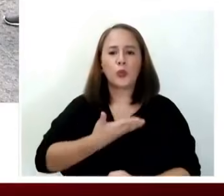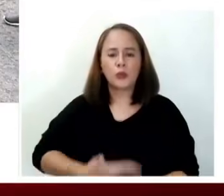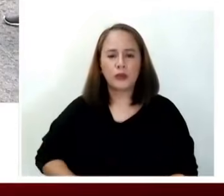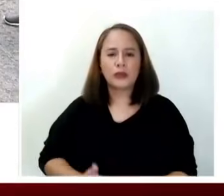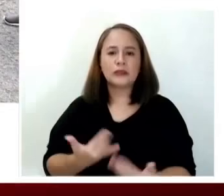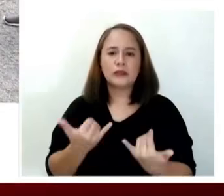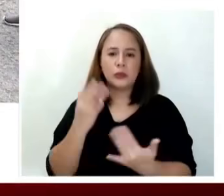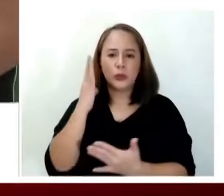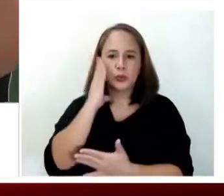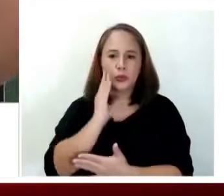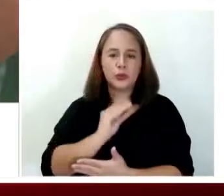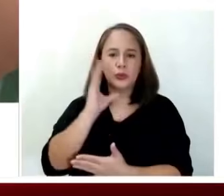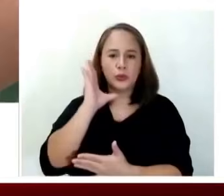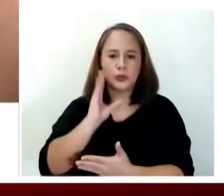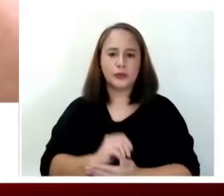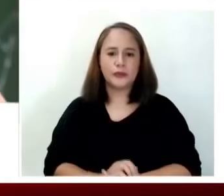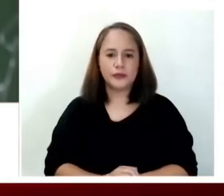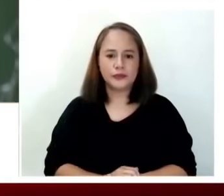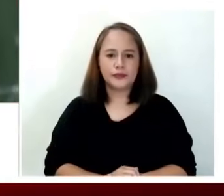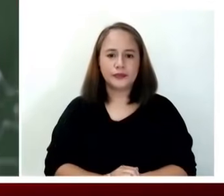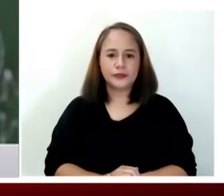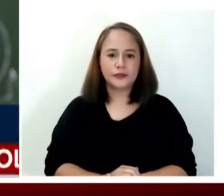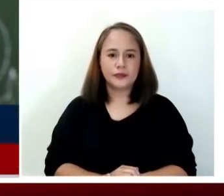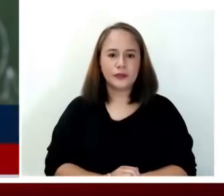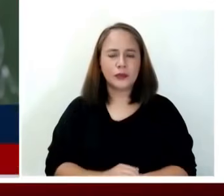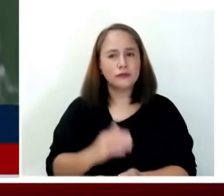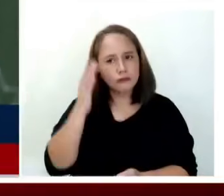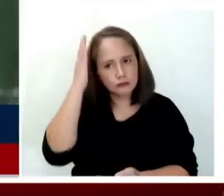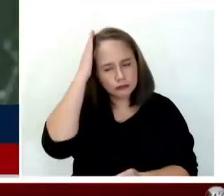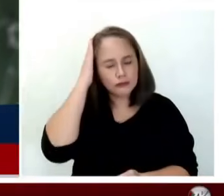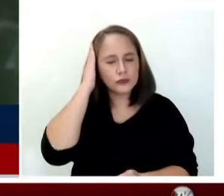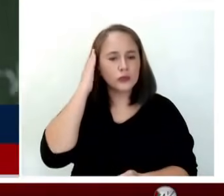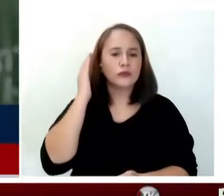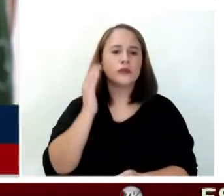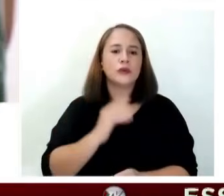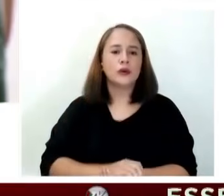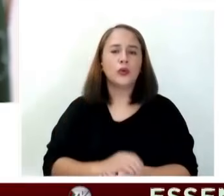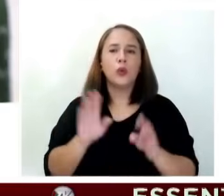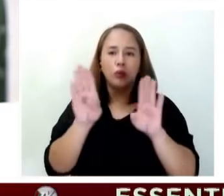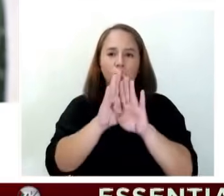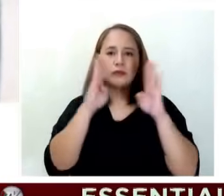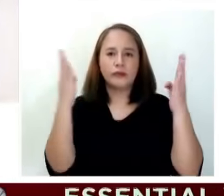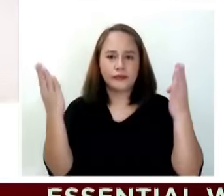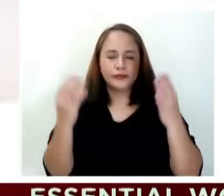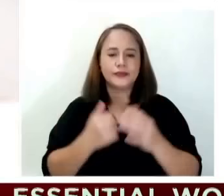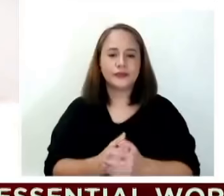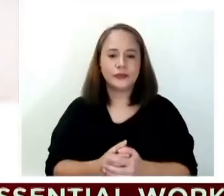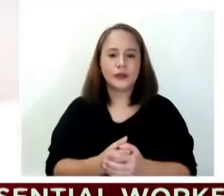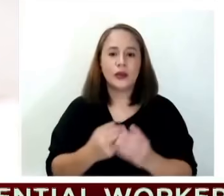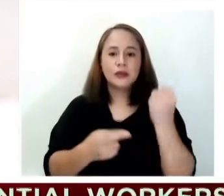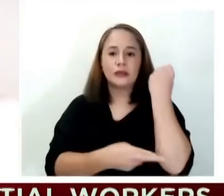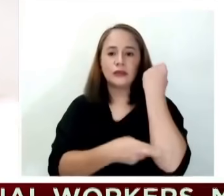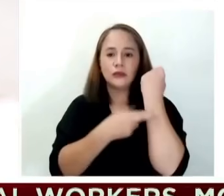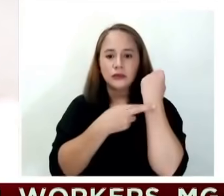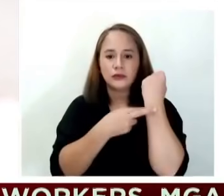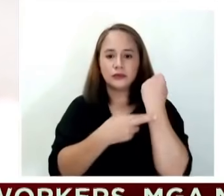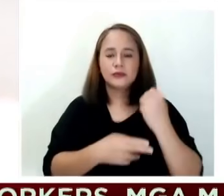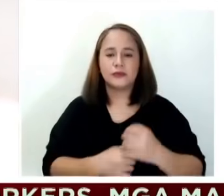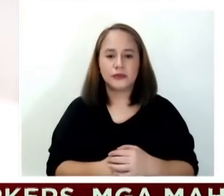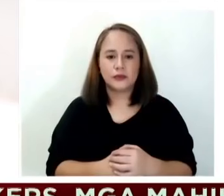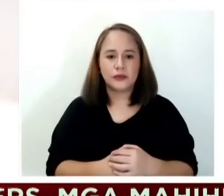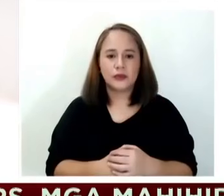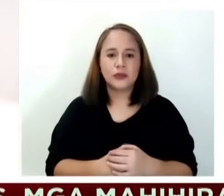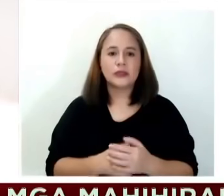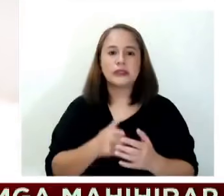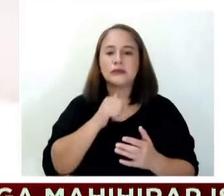kanilang nararanasan. Hinihirin po sana namin talaga kung buksan na lang po ang mga resort para hindi na